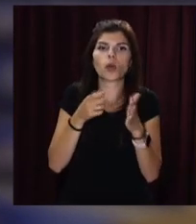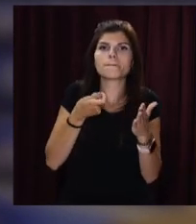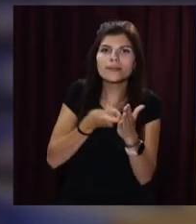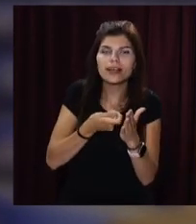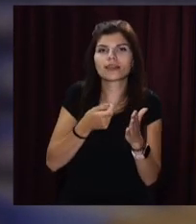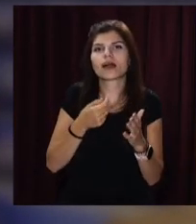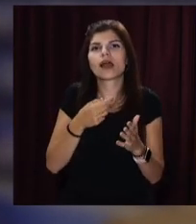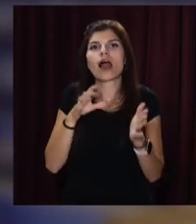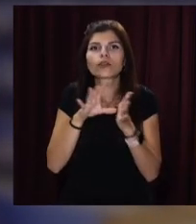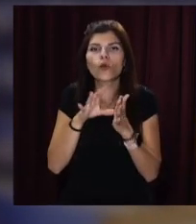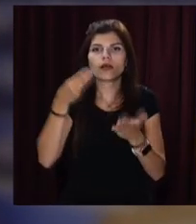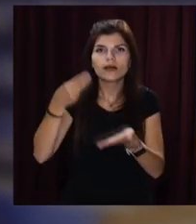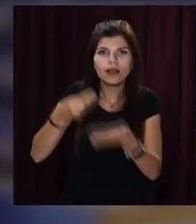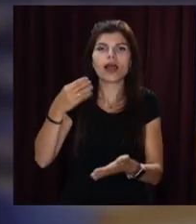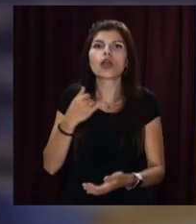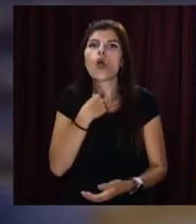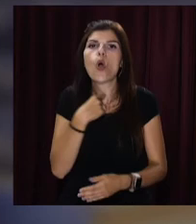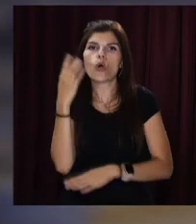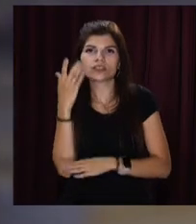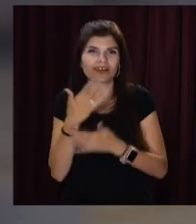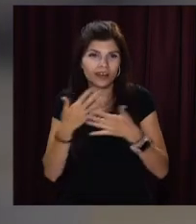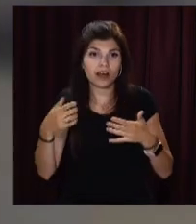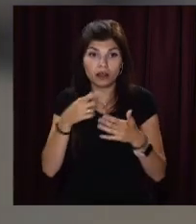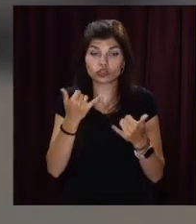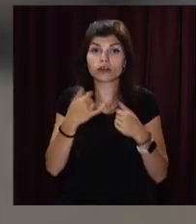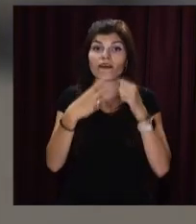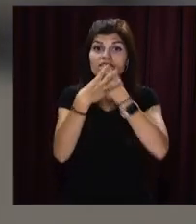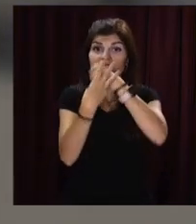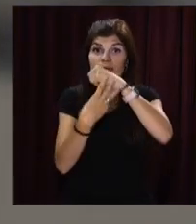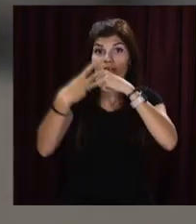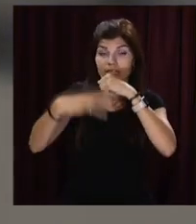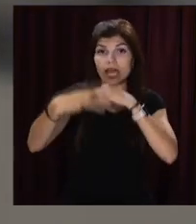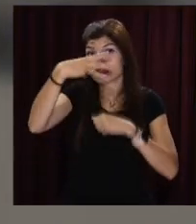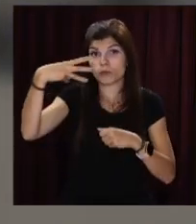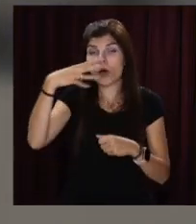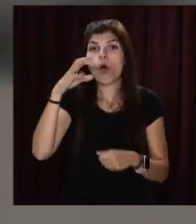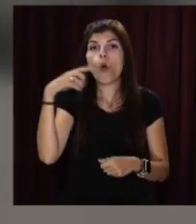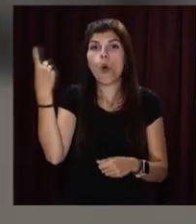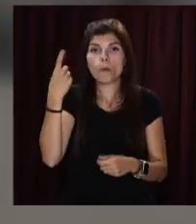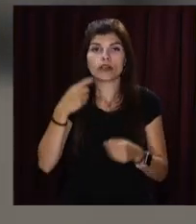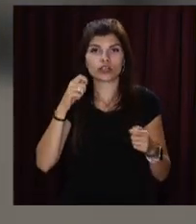і електронних способів оплати та голосування. Презентація о 18:30, 3-й